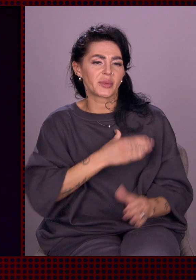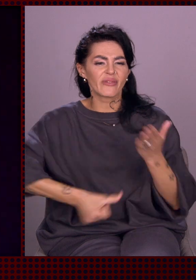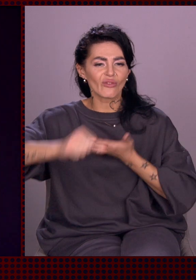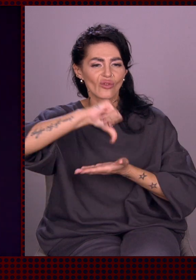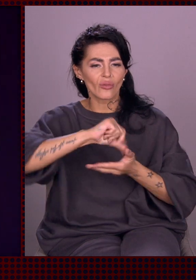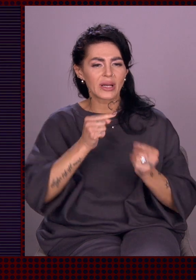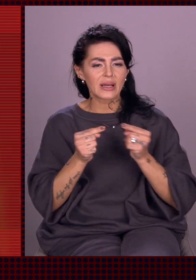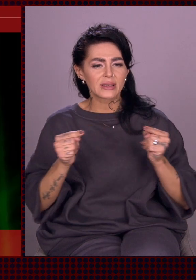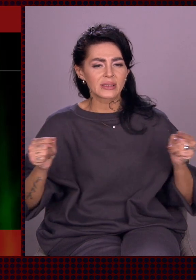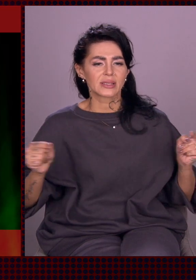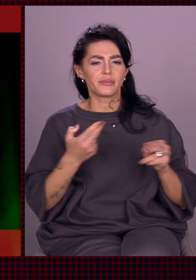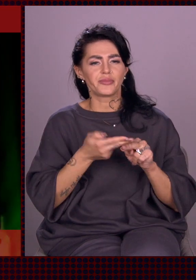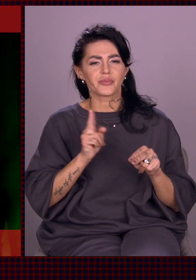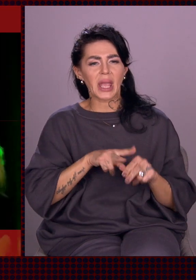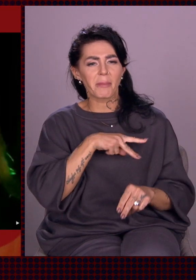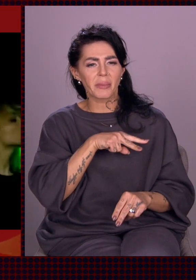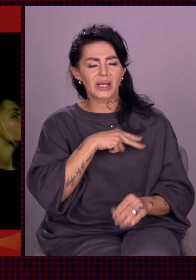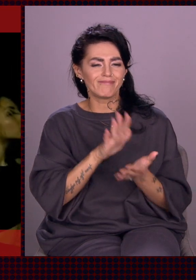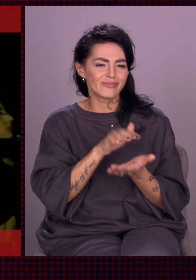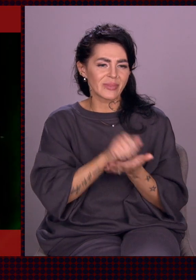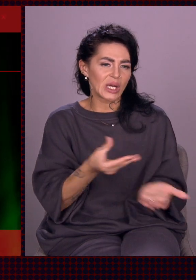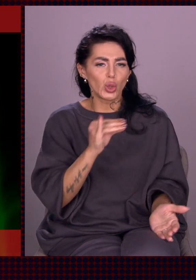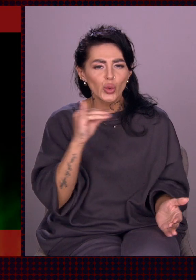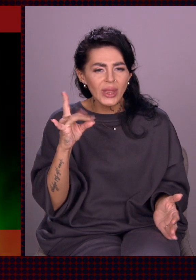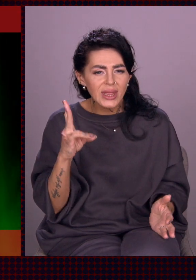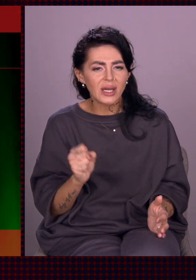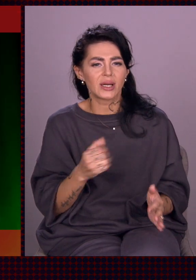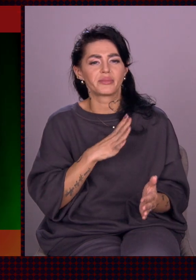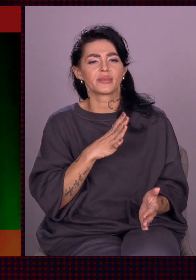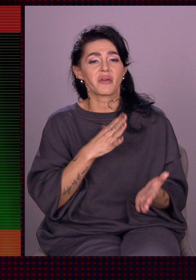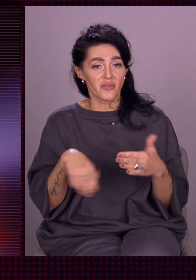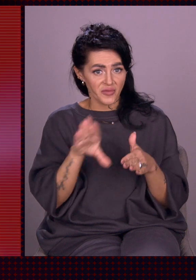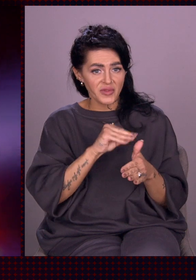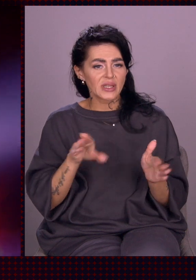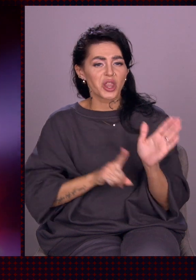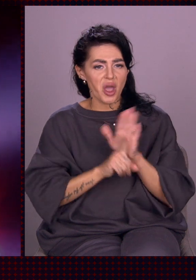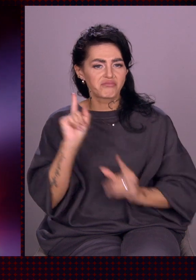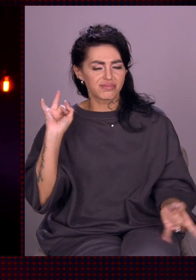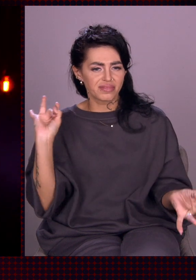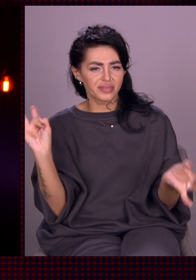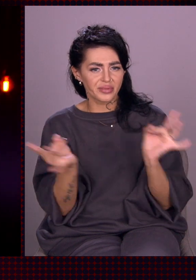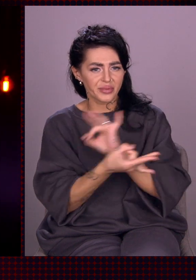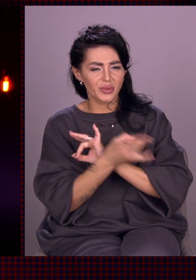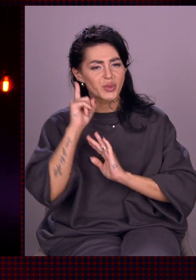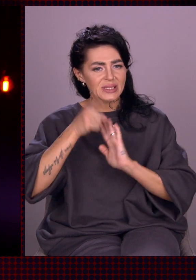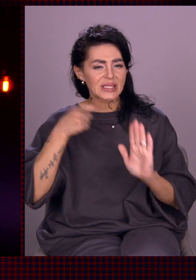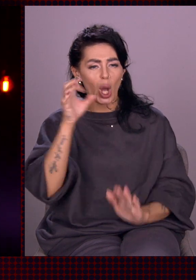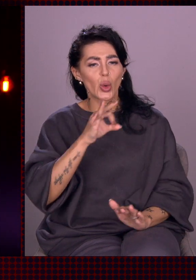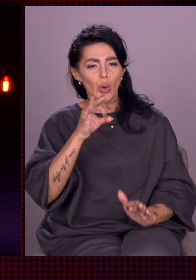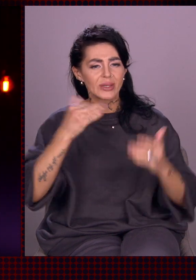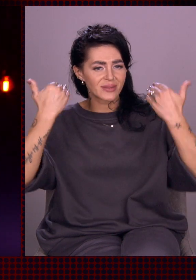там таких там преміях, як «Юна». У Львові стабільно впізнавали, пісні на слуху, пісні в ротації. А от зараз я